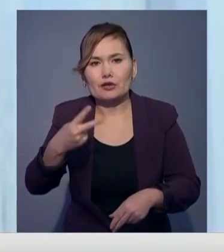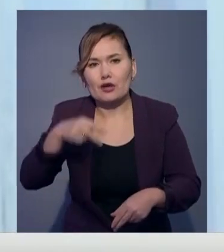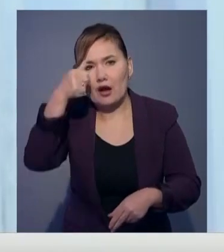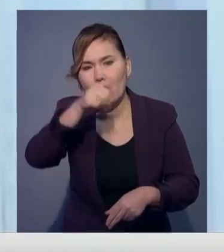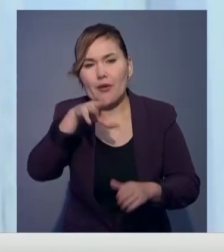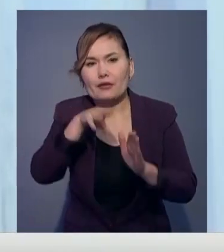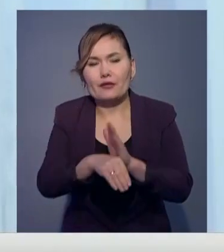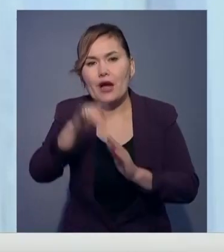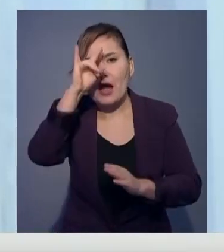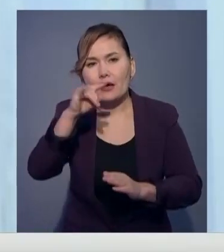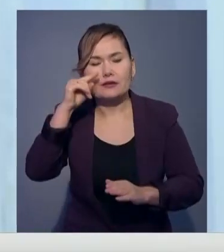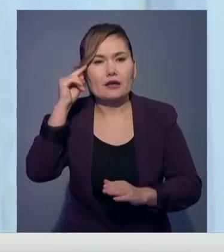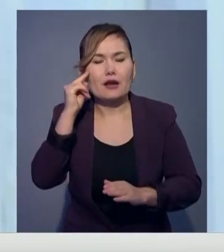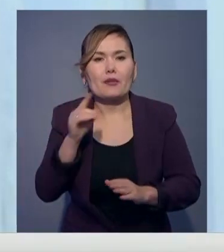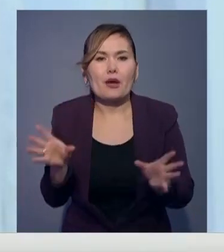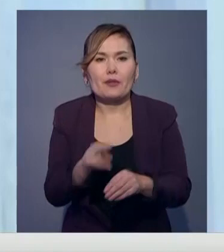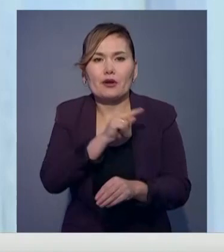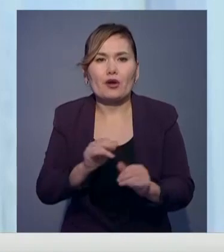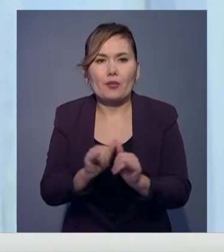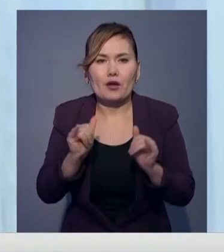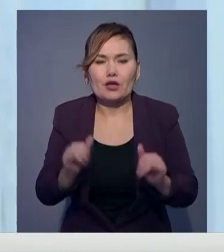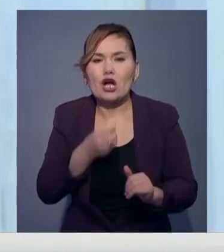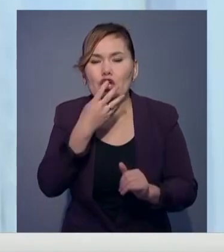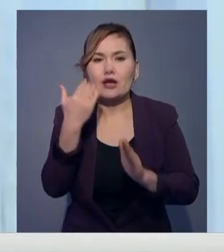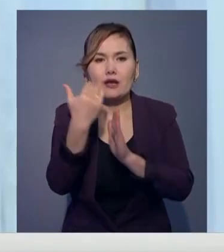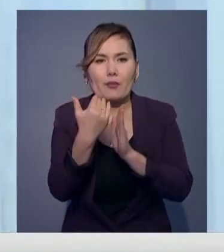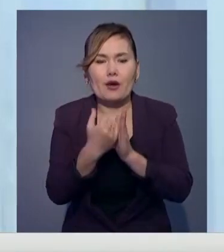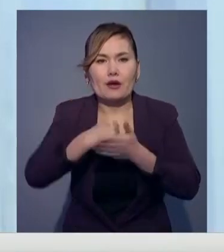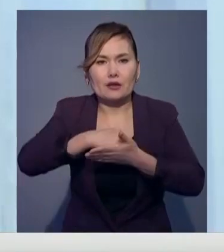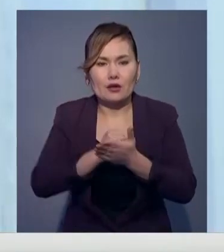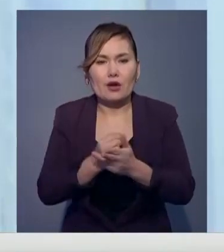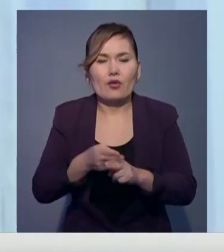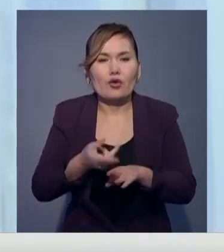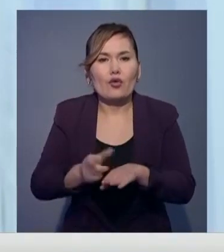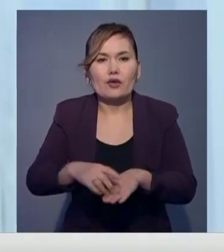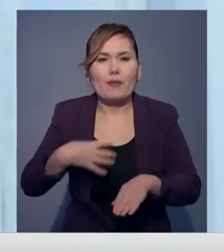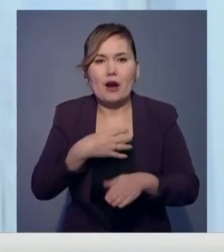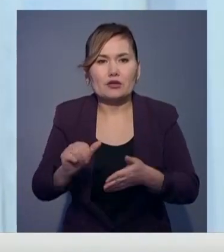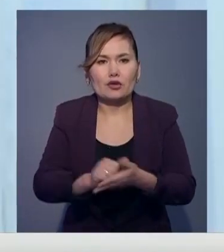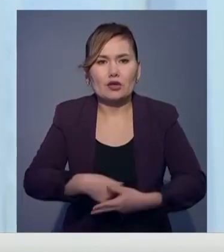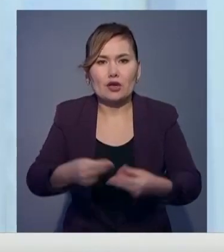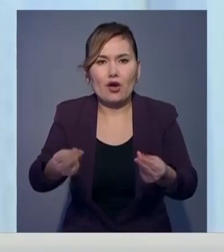екі ел арасындағы әріптестікті дамыту туралы кешенді бағдарлама мен өзге де маңызды құжаттар.